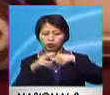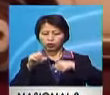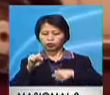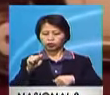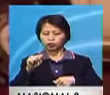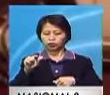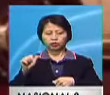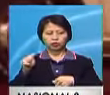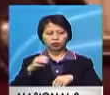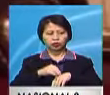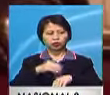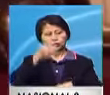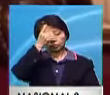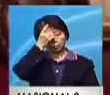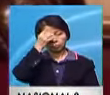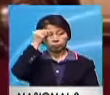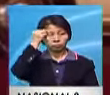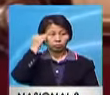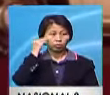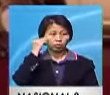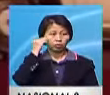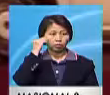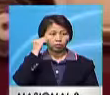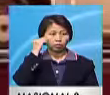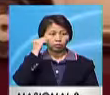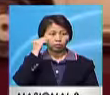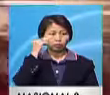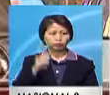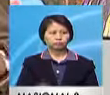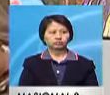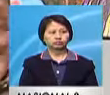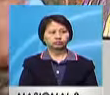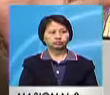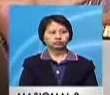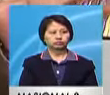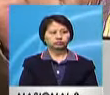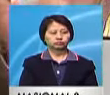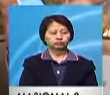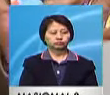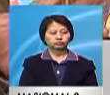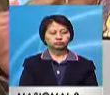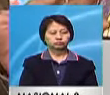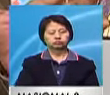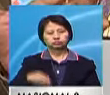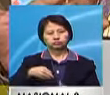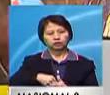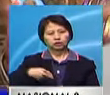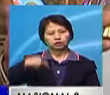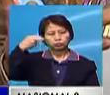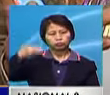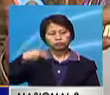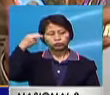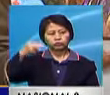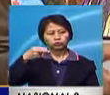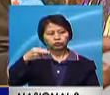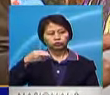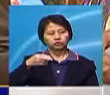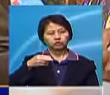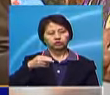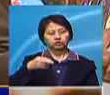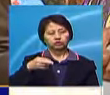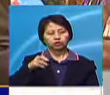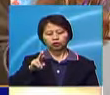Menteri ketika itu, Datuk Seri Dr. Mahathir Mohamad. Dalam detik-detik sejarah tanah air, RTM tidak